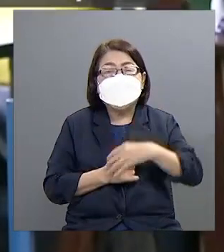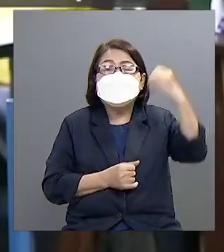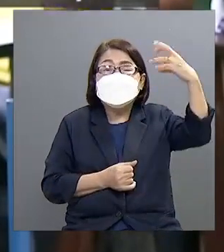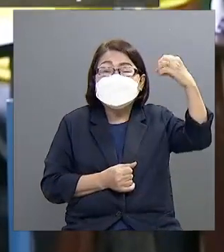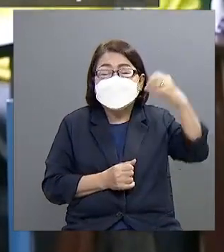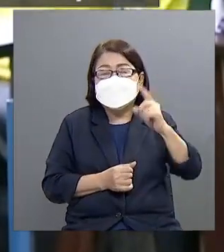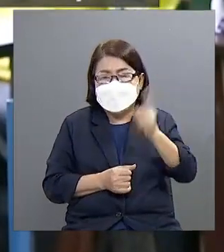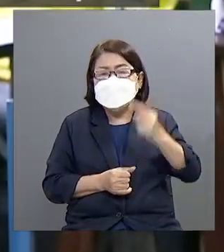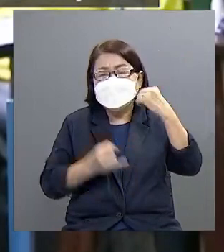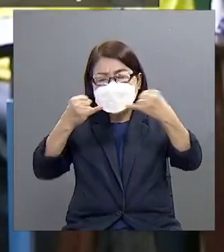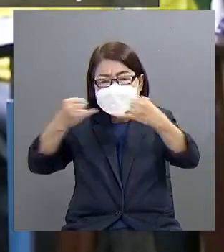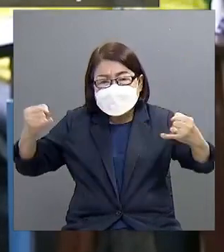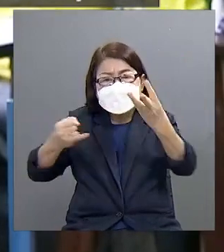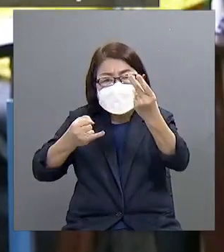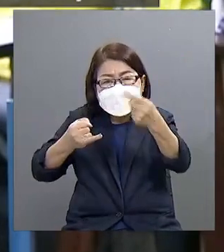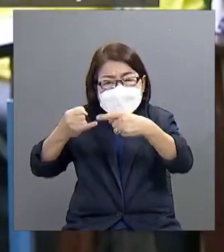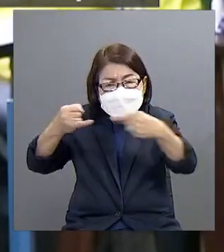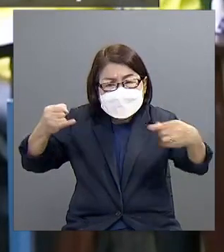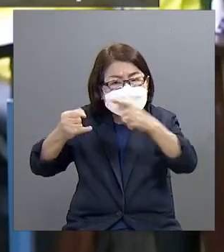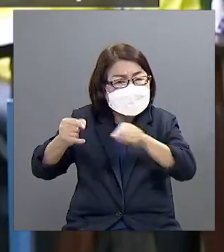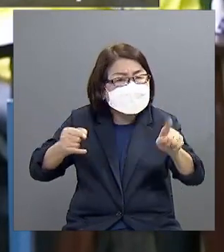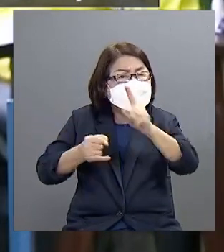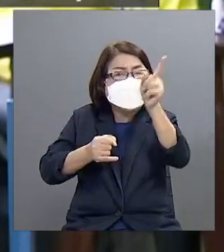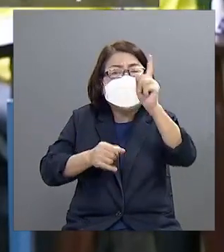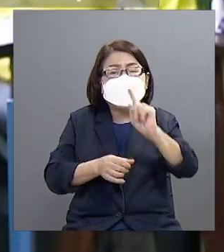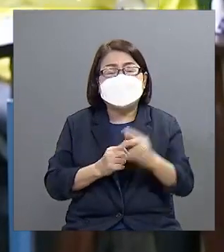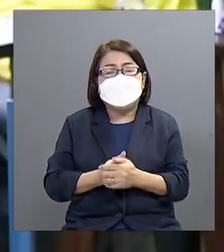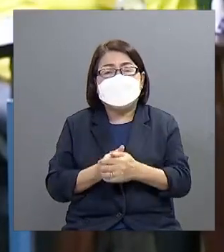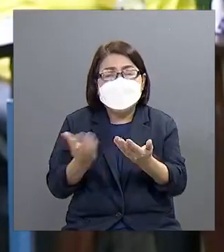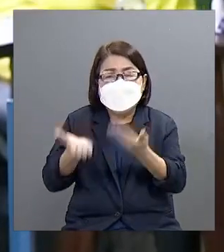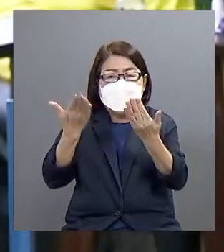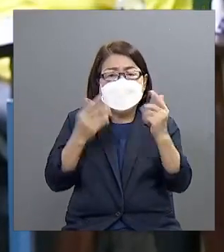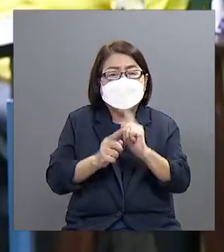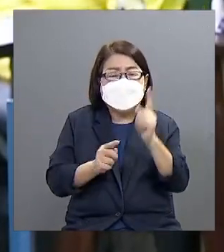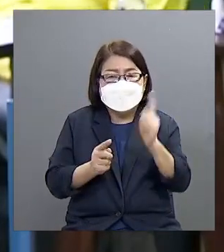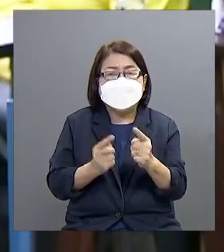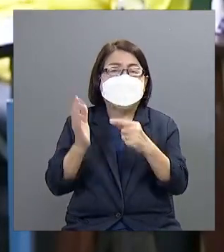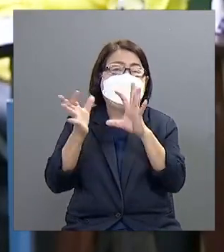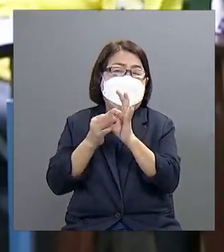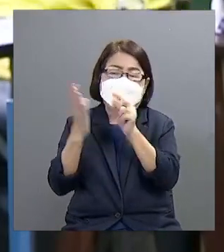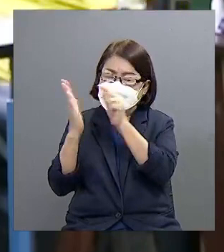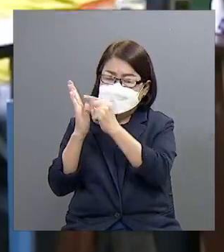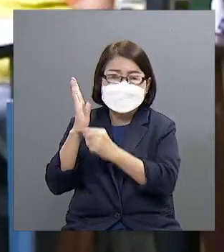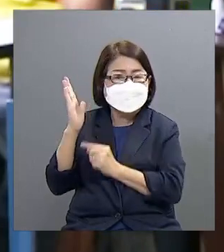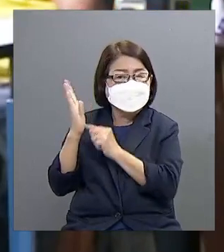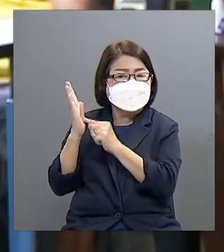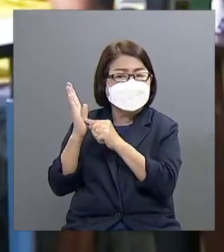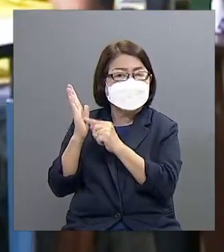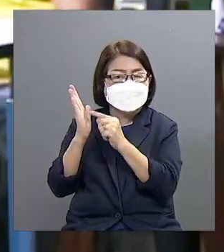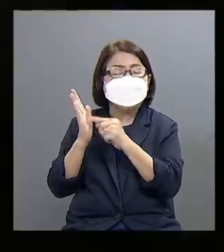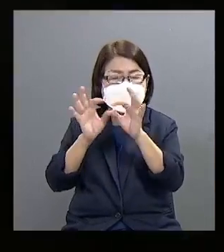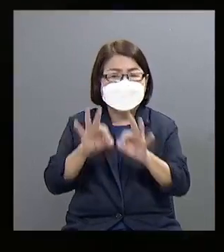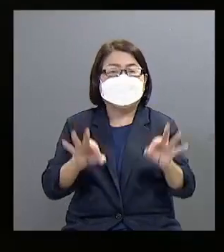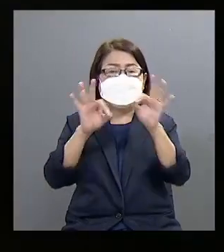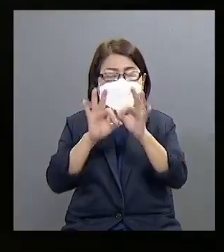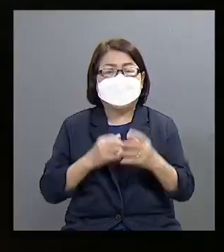ไหร่สายไฟเดินยังไงการรับไฟฟ้าก็ต้องเกี่ยวกับแผงวงจรด้วยการออกแบบรูปแบบของแผงวงจรอันนี้สำคัญมากในตัวโดนนะครับทาง